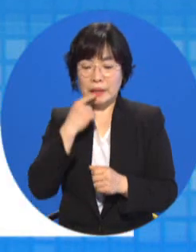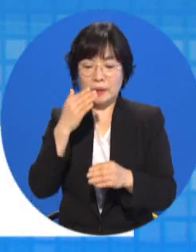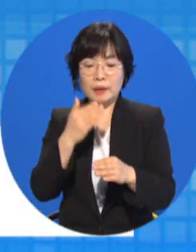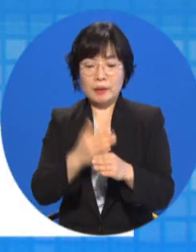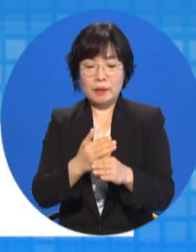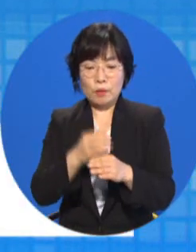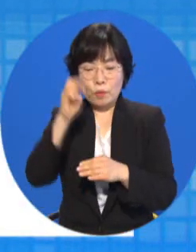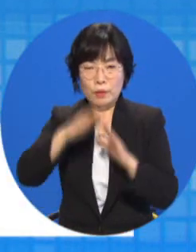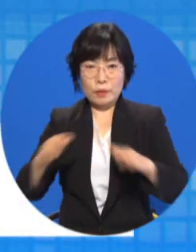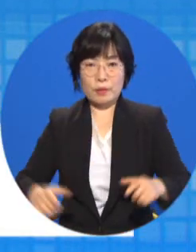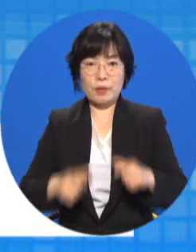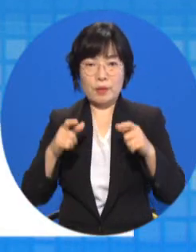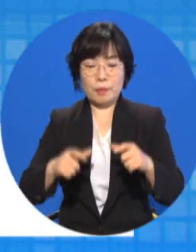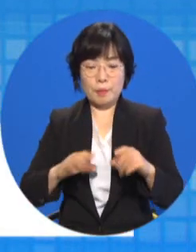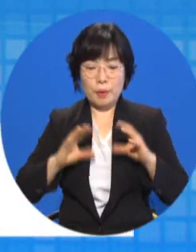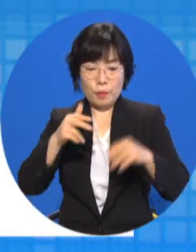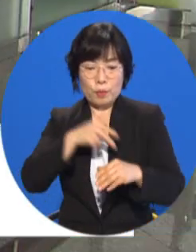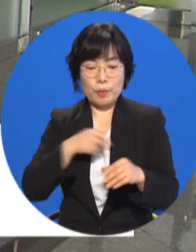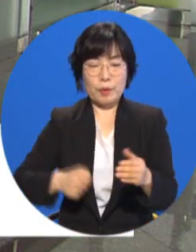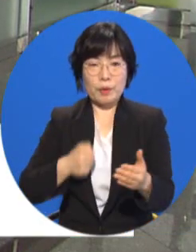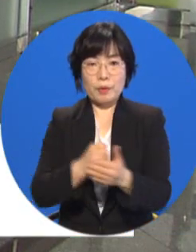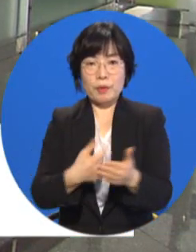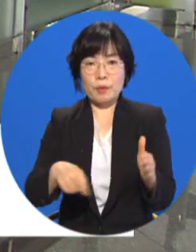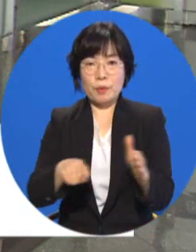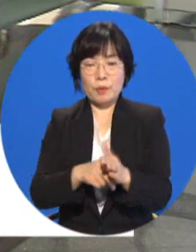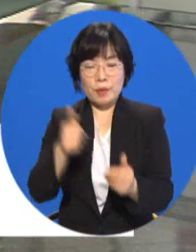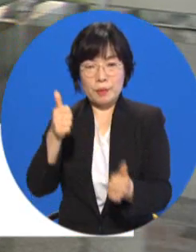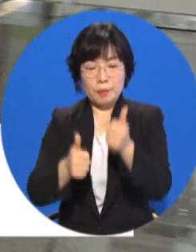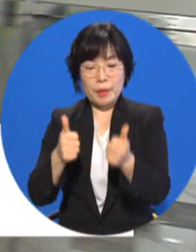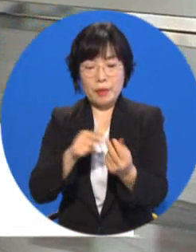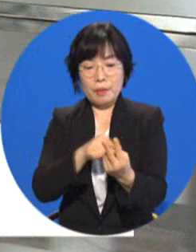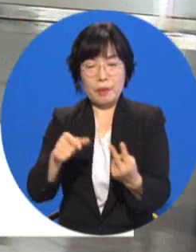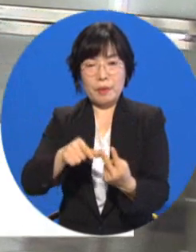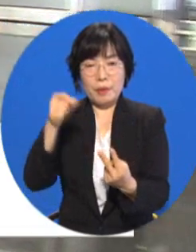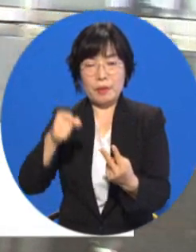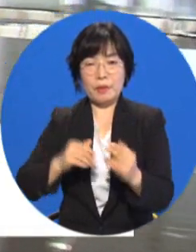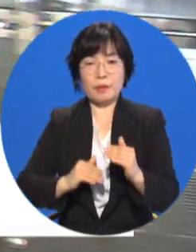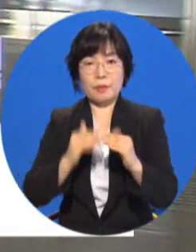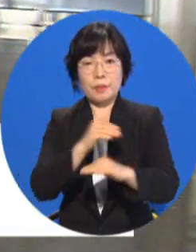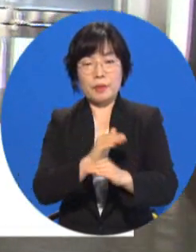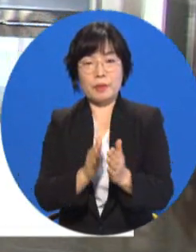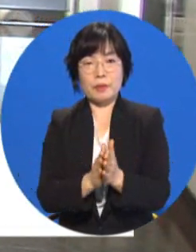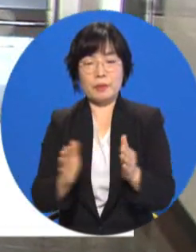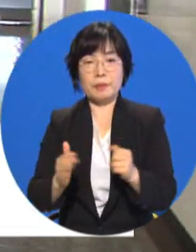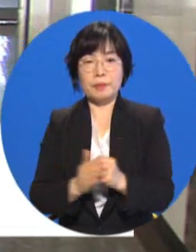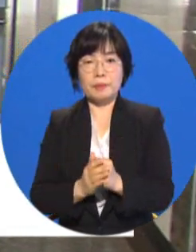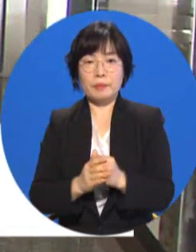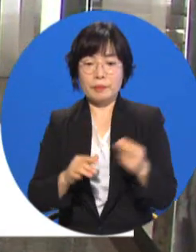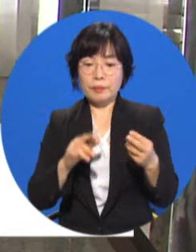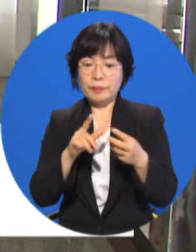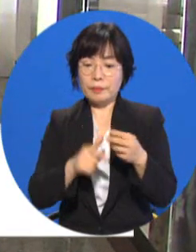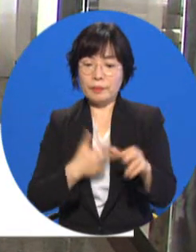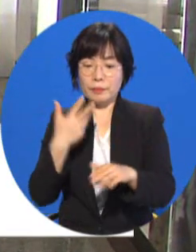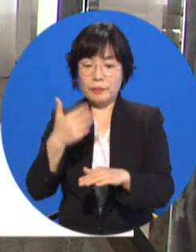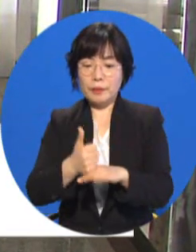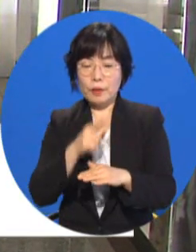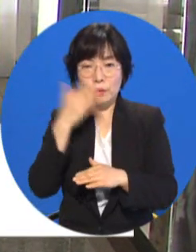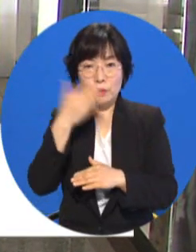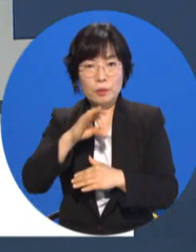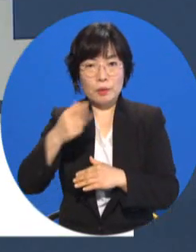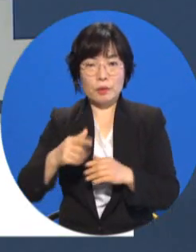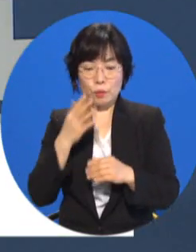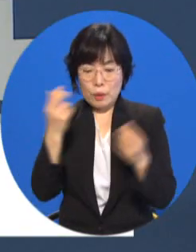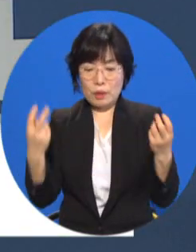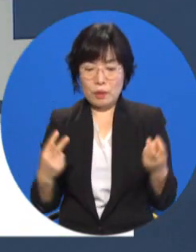더불어민주당이 광주 전남 지역 총선 후보 결정을 위한 경선 절차에 들어갔습니다. 이번 경선은 다음 주까지 여수 을과